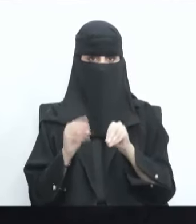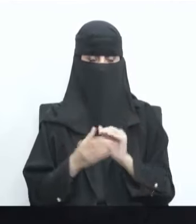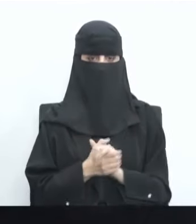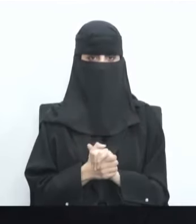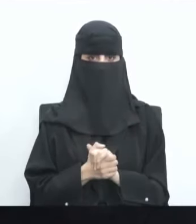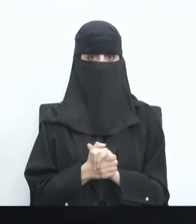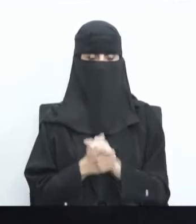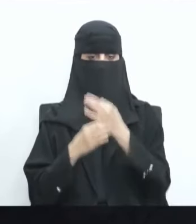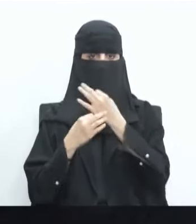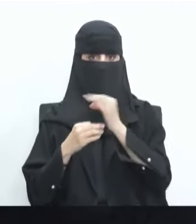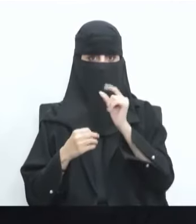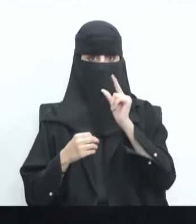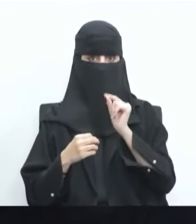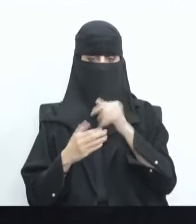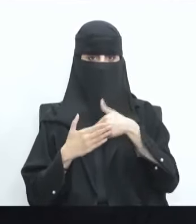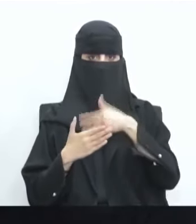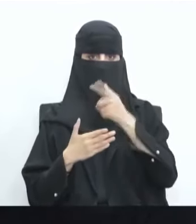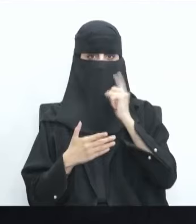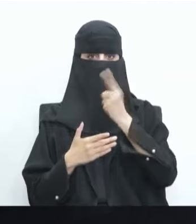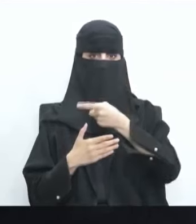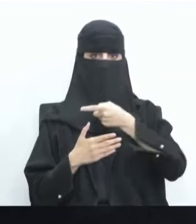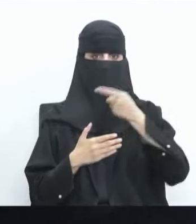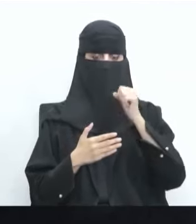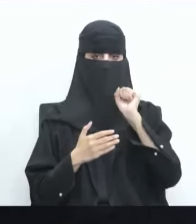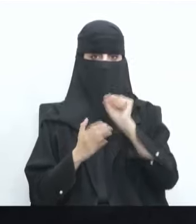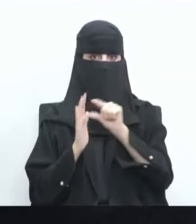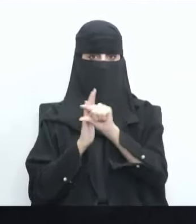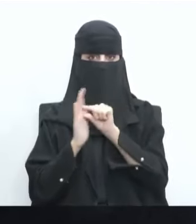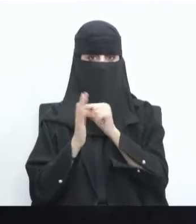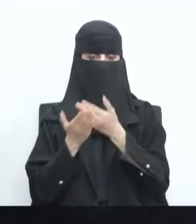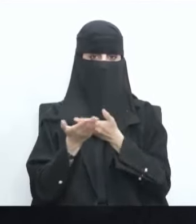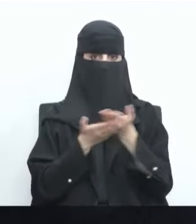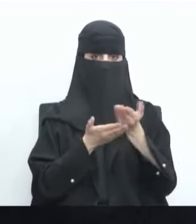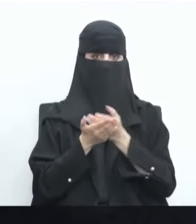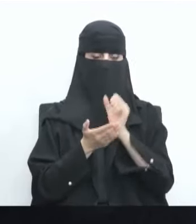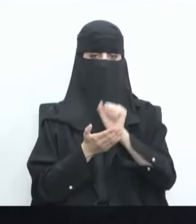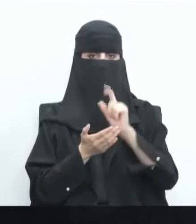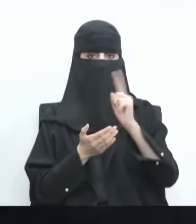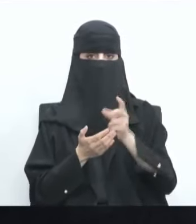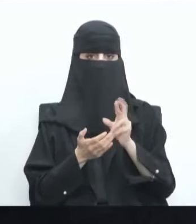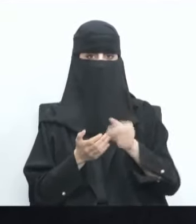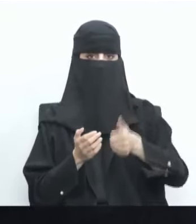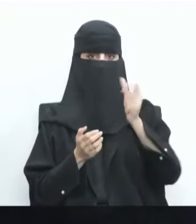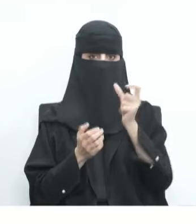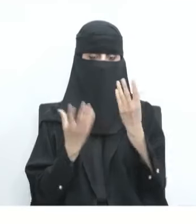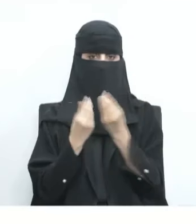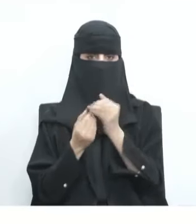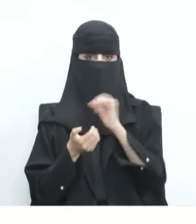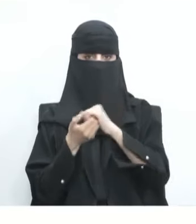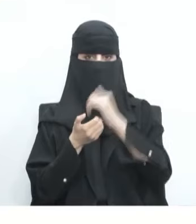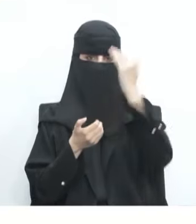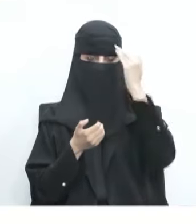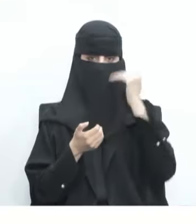استماع جيدا وفهمنا ما دار فيه من الحوار بين رزان وصديقتها المطلوب الان